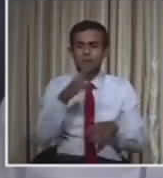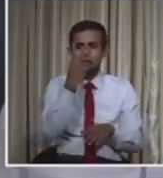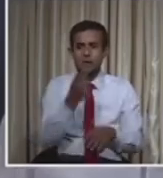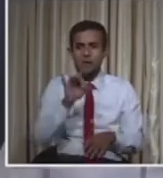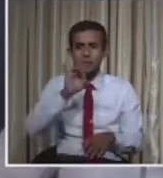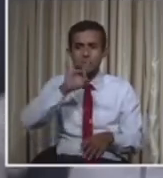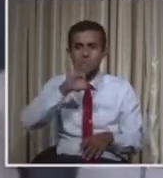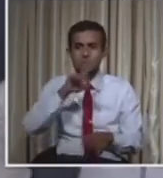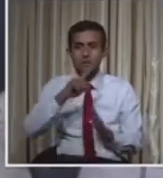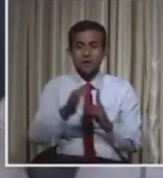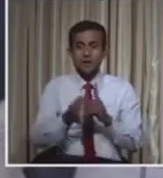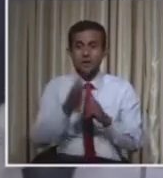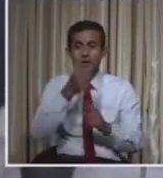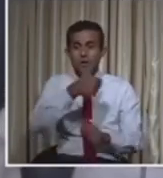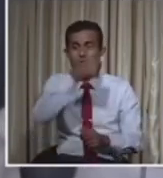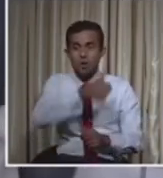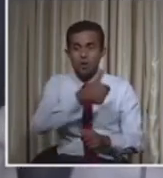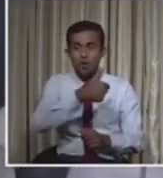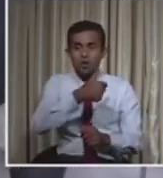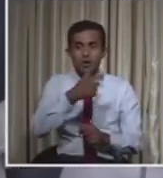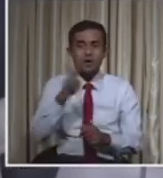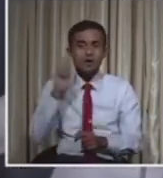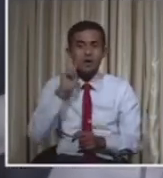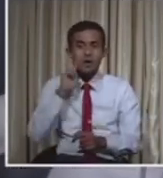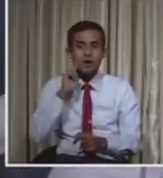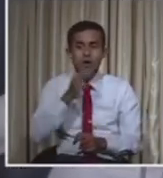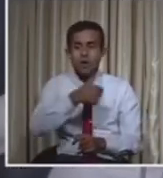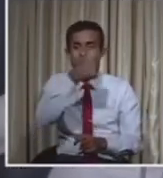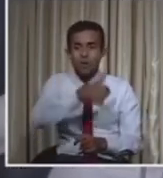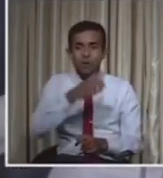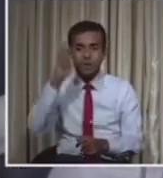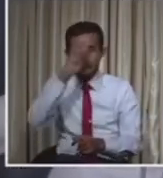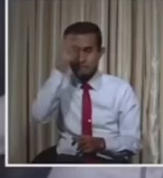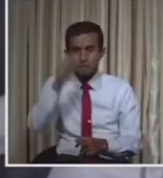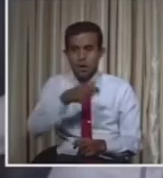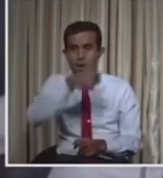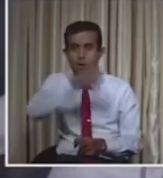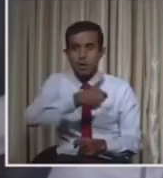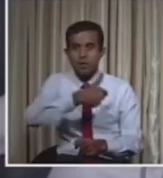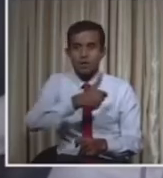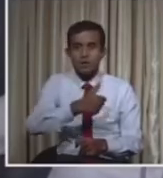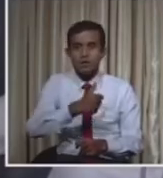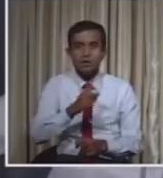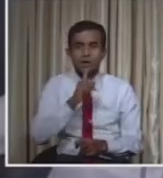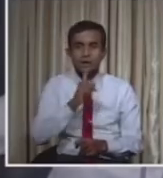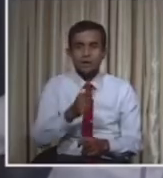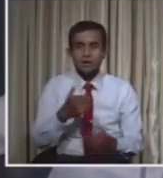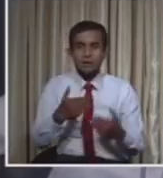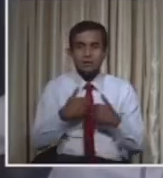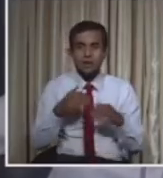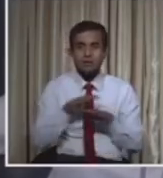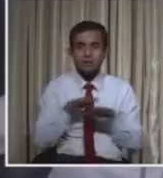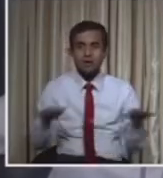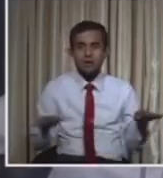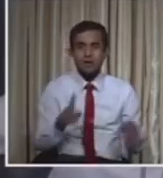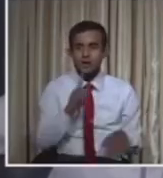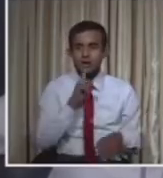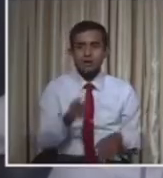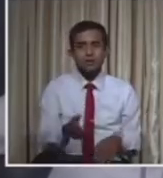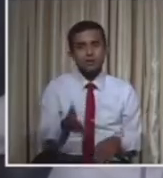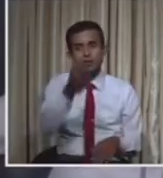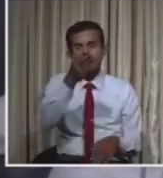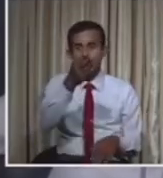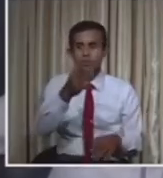2015 ජනාධිපති හොඳයි රයිල් වික්‍රමසිංහ හොඳයි මෛත්‍රී පාලදීසේන හොඳයි කියලා කියනකොට මම නම් වේදිකාවේ කිව්වා ඔය